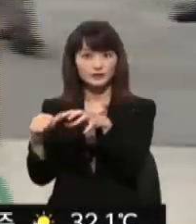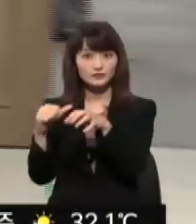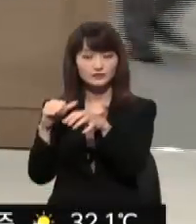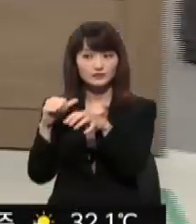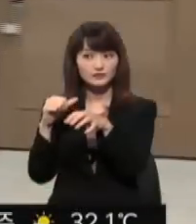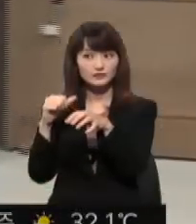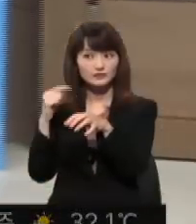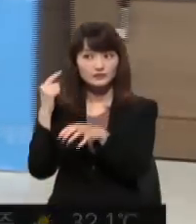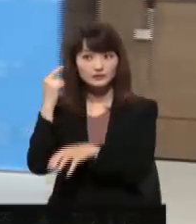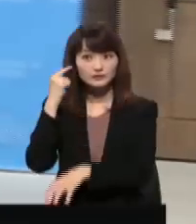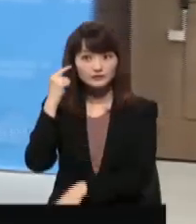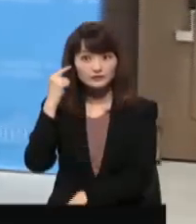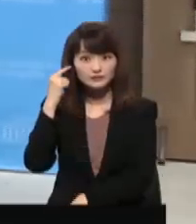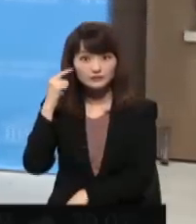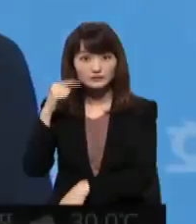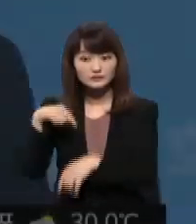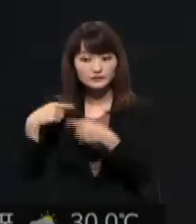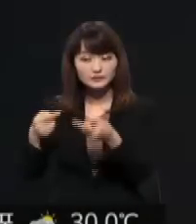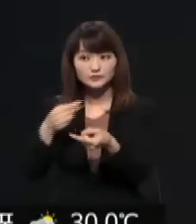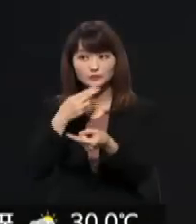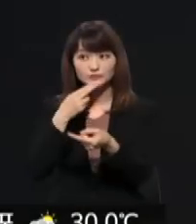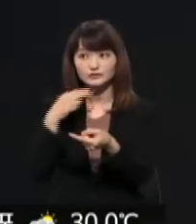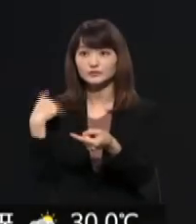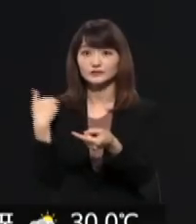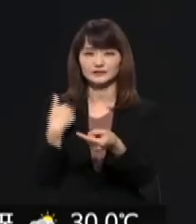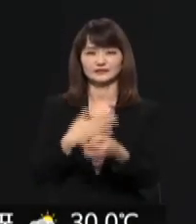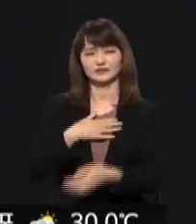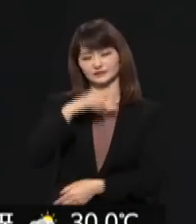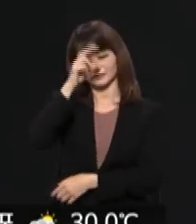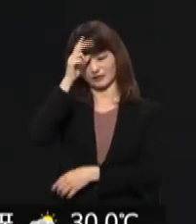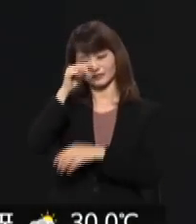있는지는 사석이 안 들어가셨으니까 모르실 것 같긴 하구요